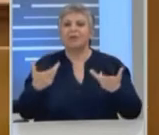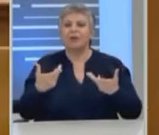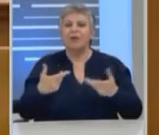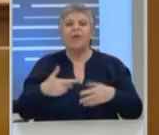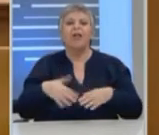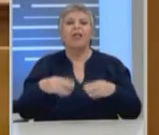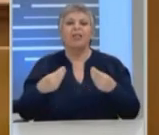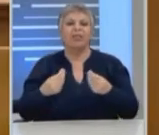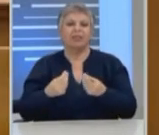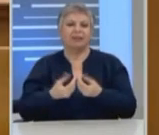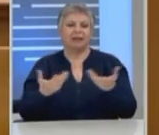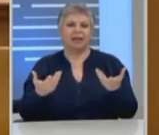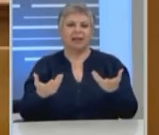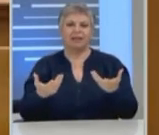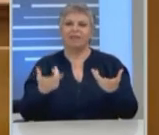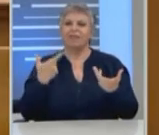Αλλά για να σοβαρευτούμε.